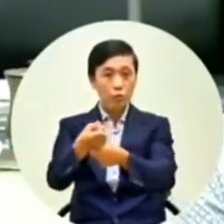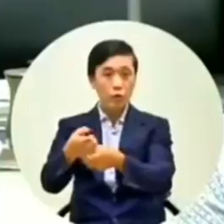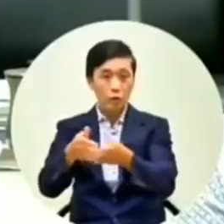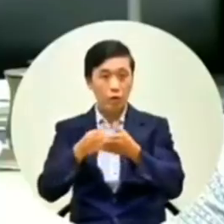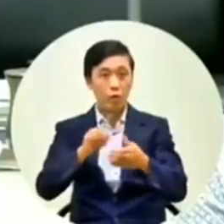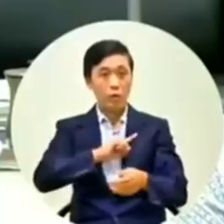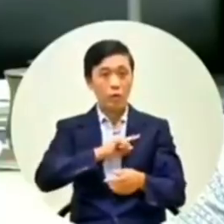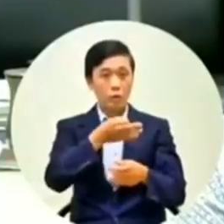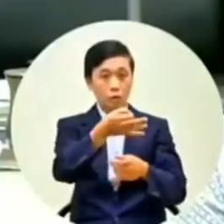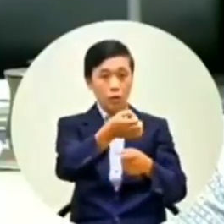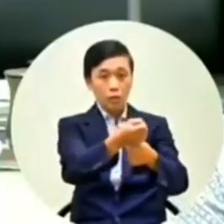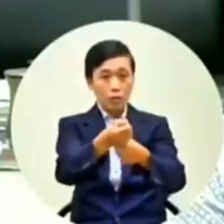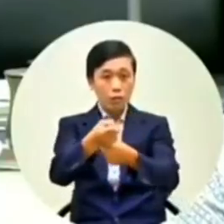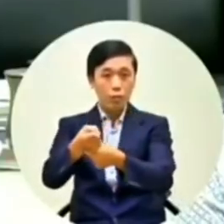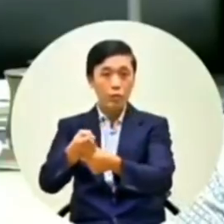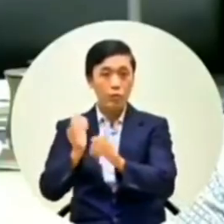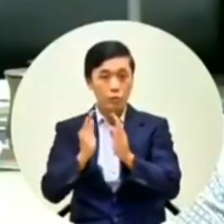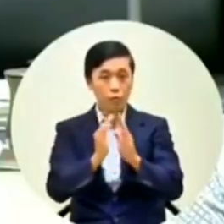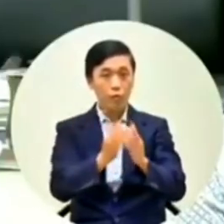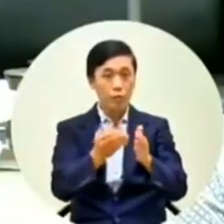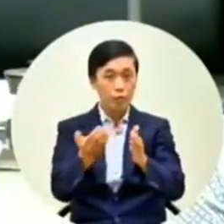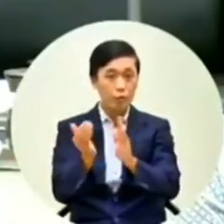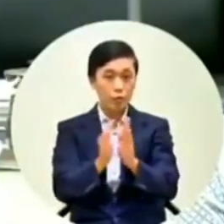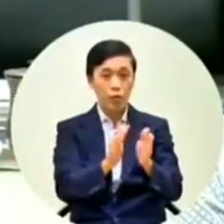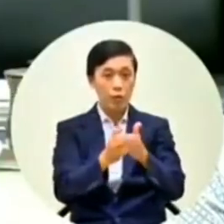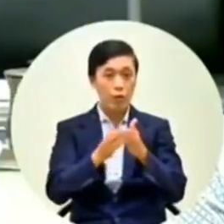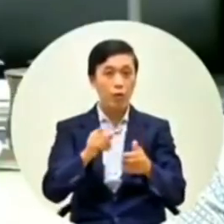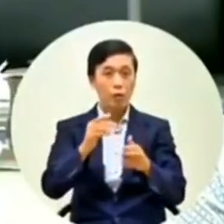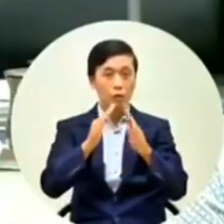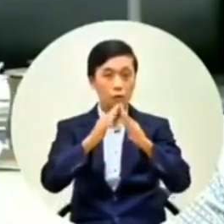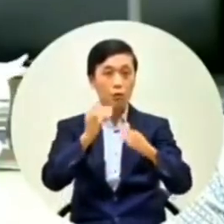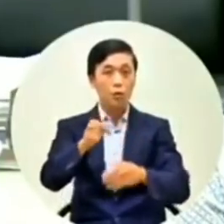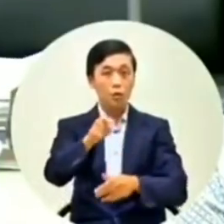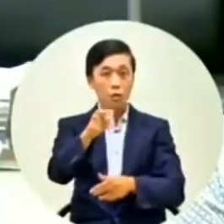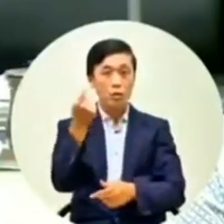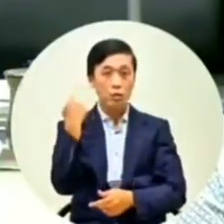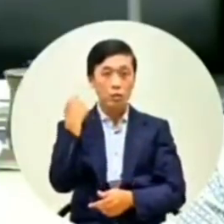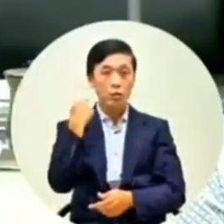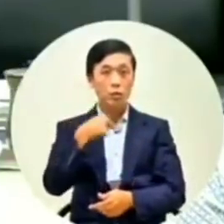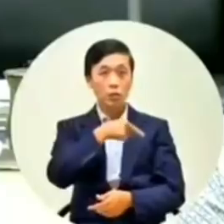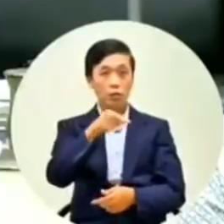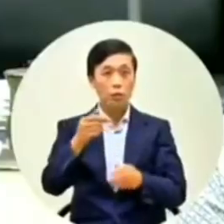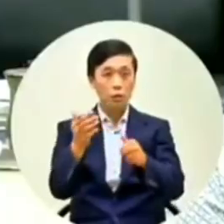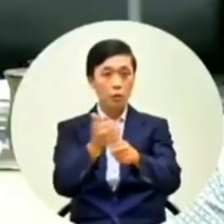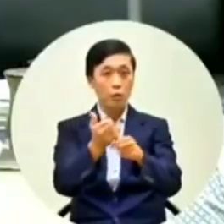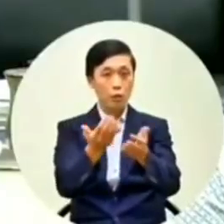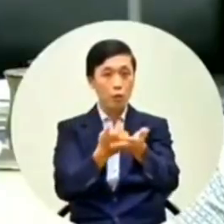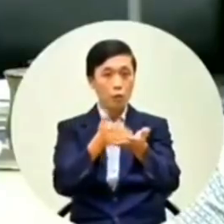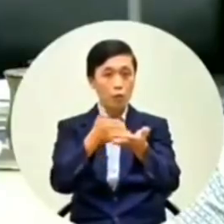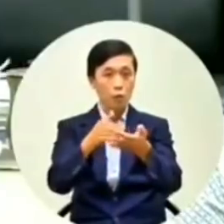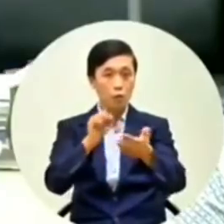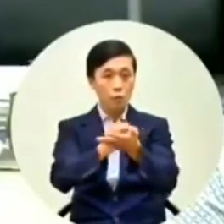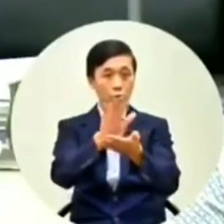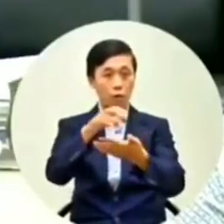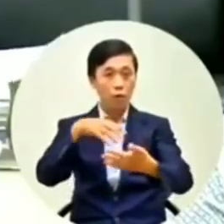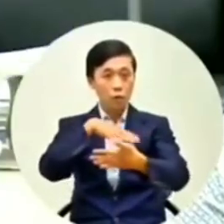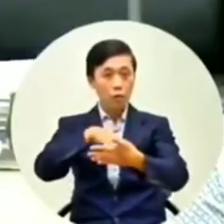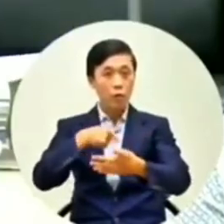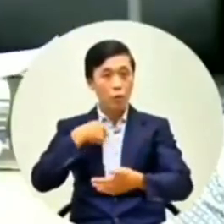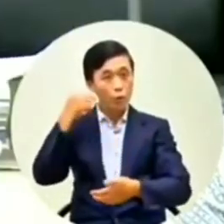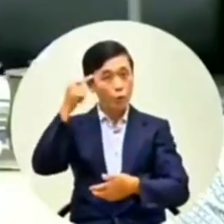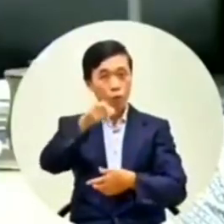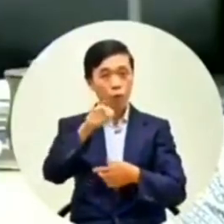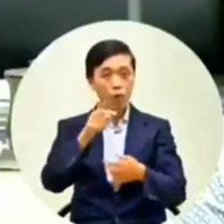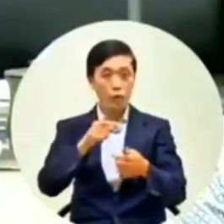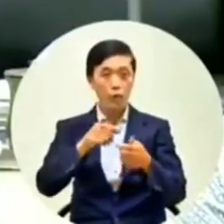得要自己去筹措啊。那我想呢，市长，你昨天呢，在这个我们的总预算报告里面呢，我觉得你是轻